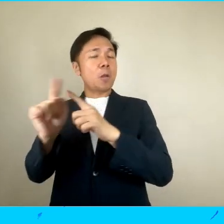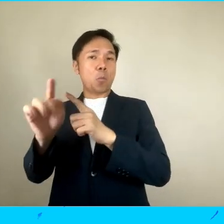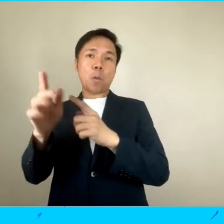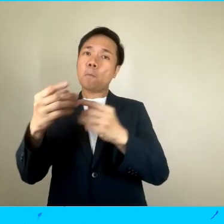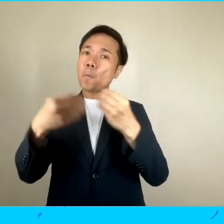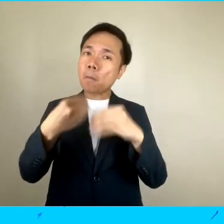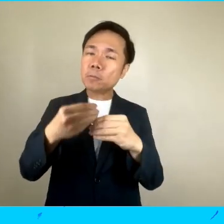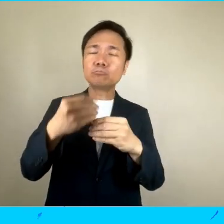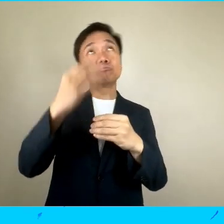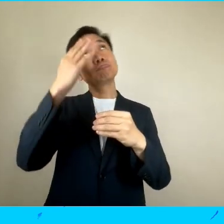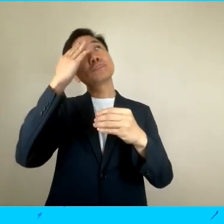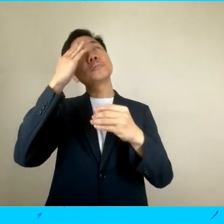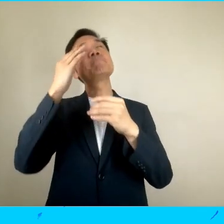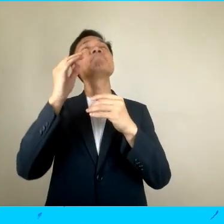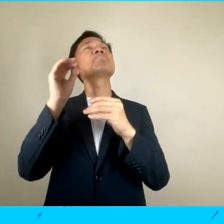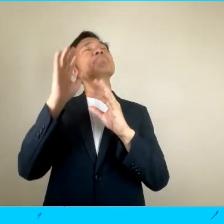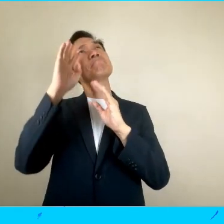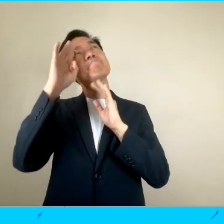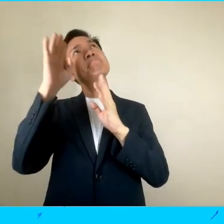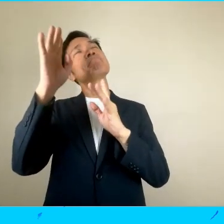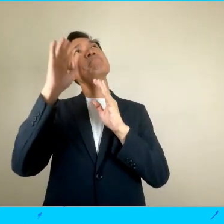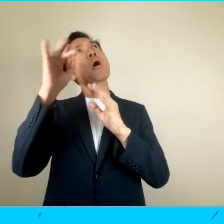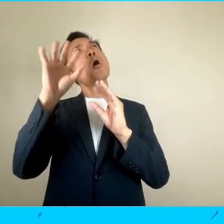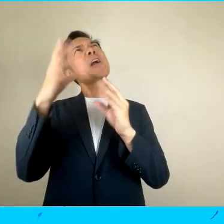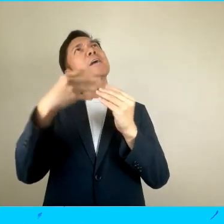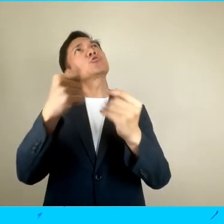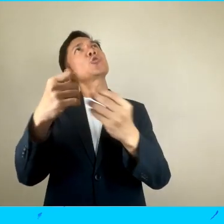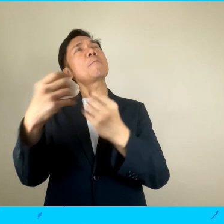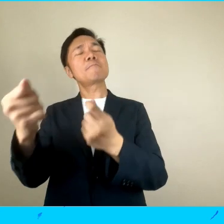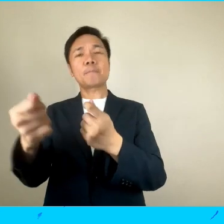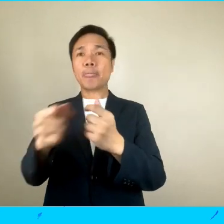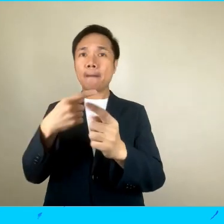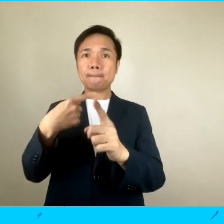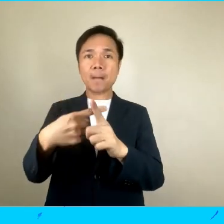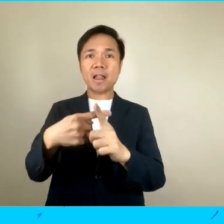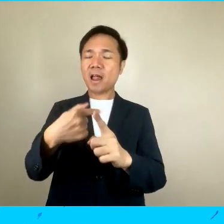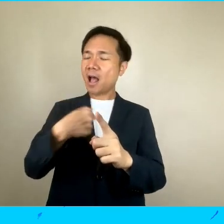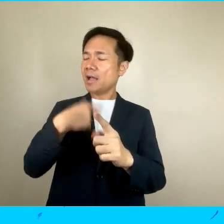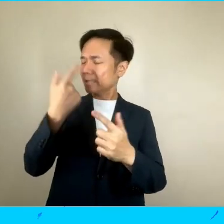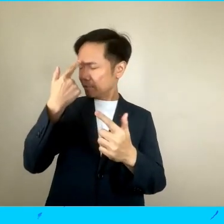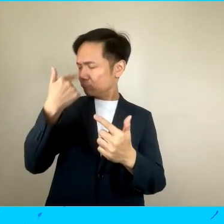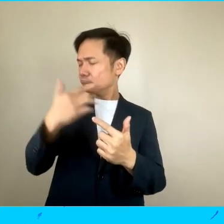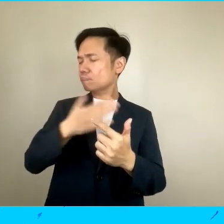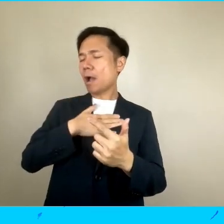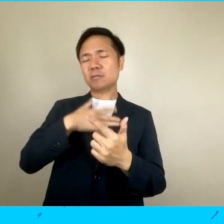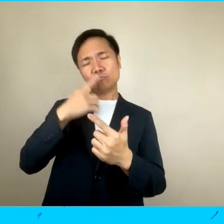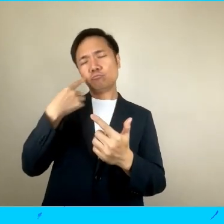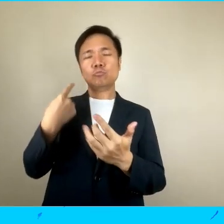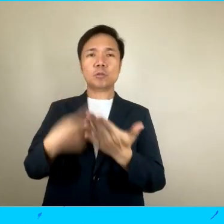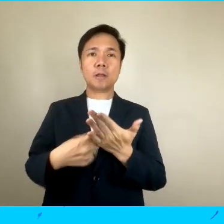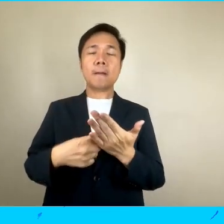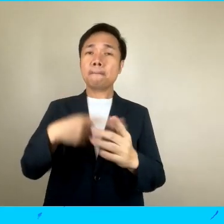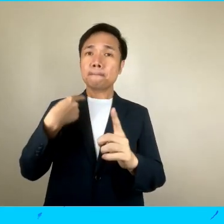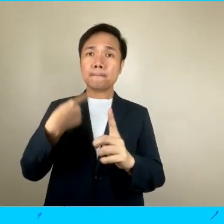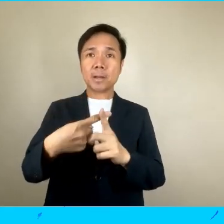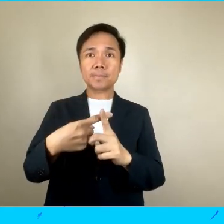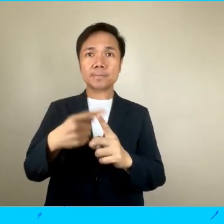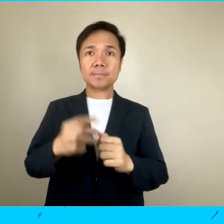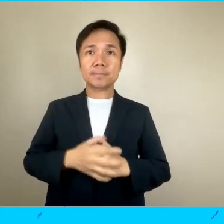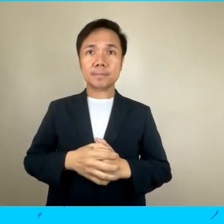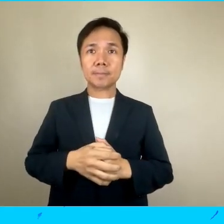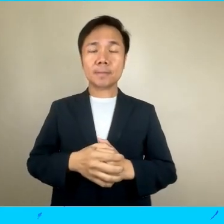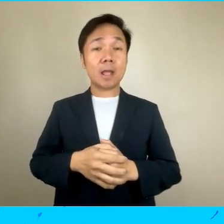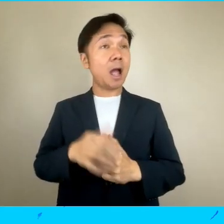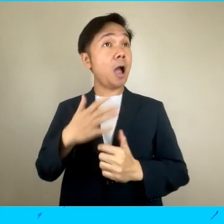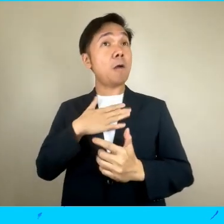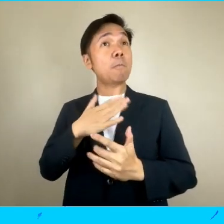aussi aide à régler les problèmes de compétences, va aider à promouvoir